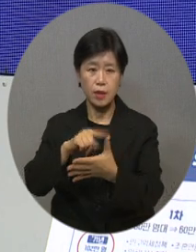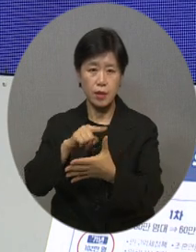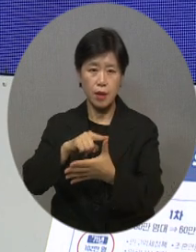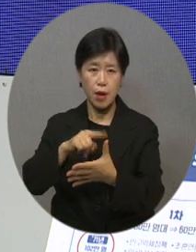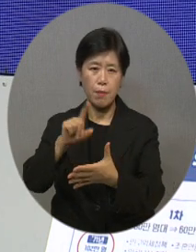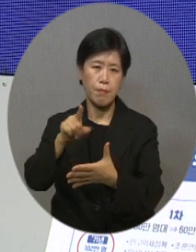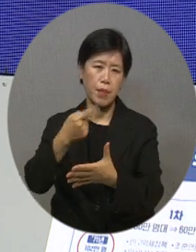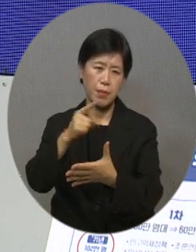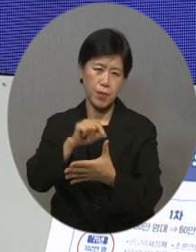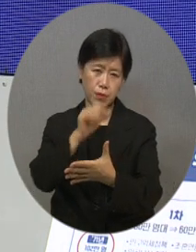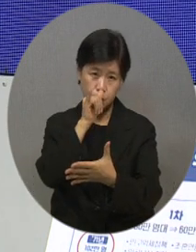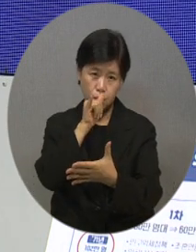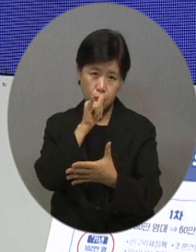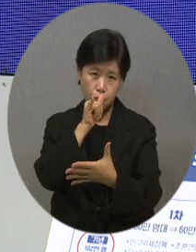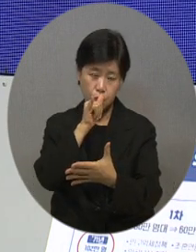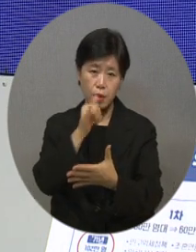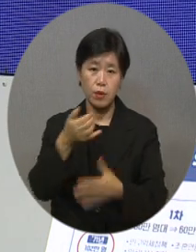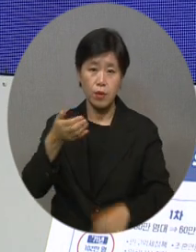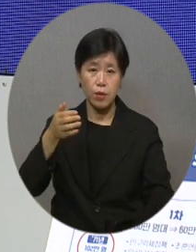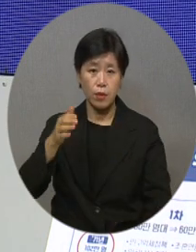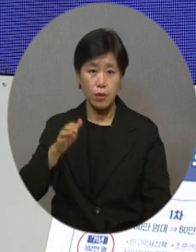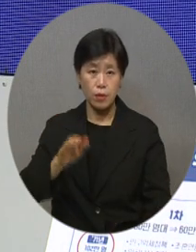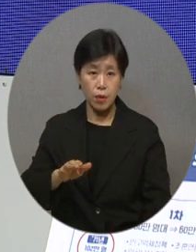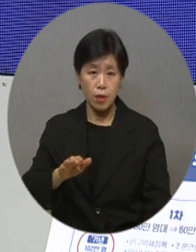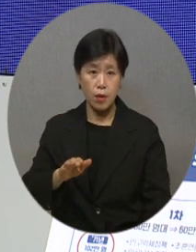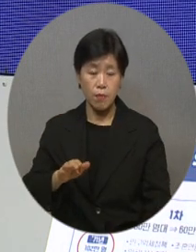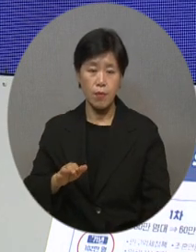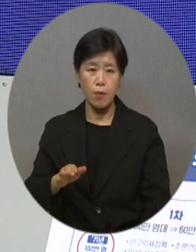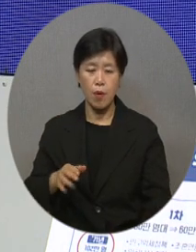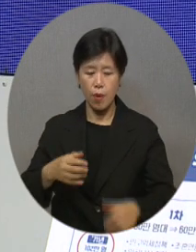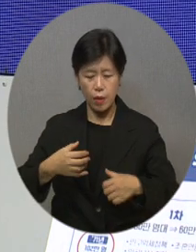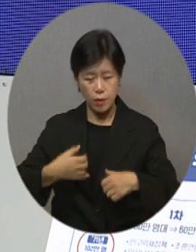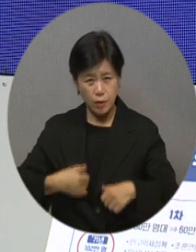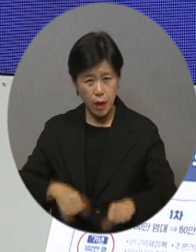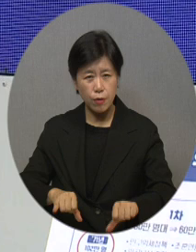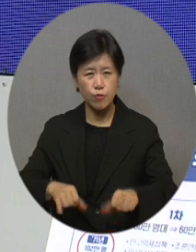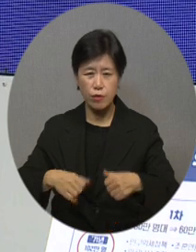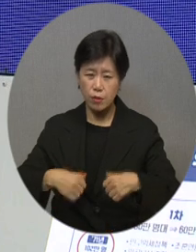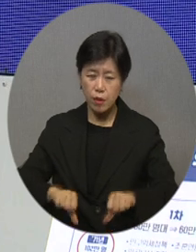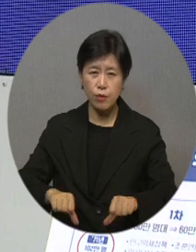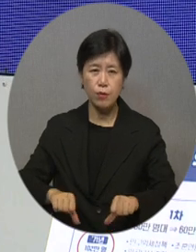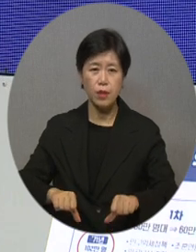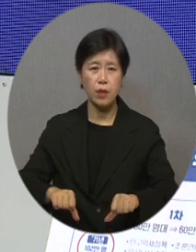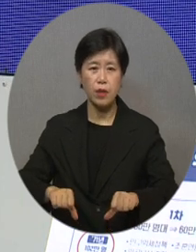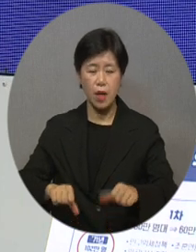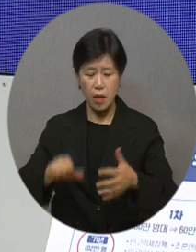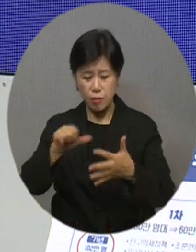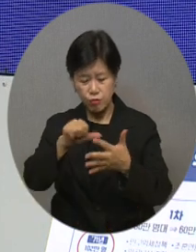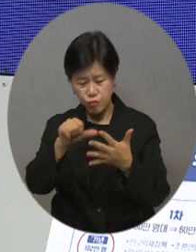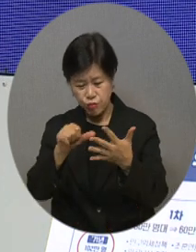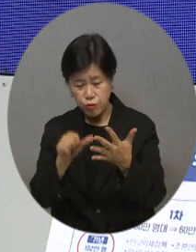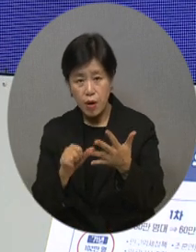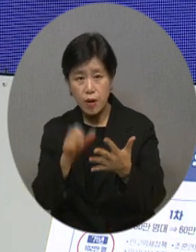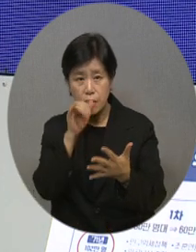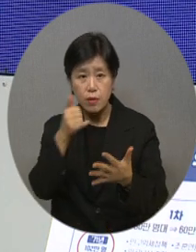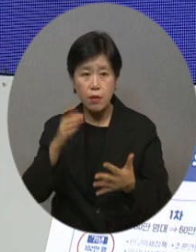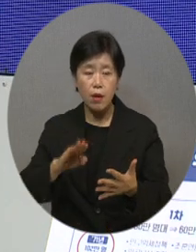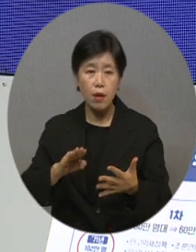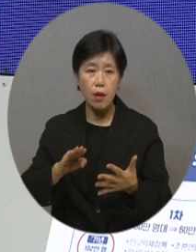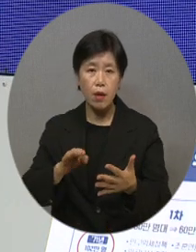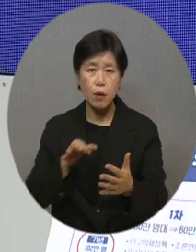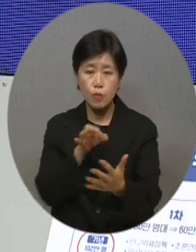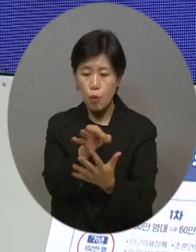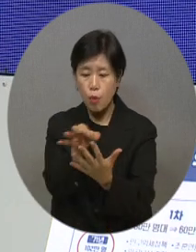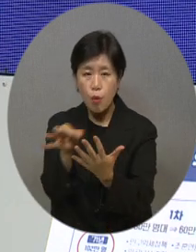삼둥이, 사둥이 있는데 140만 원에 멈춰 있는 거예요. 말이 안 되죠. 말이 안 되죠. 그런데 이분들 말씀 들어보니까 제가